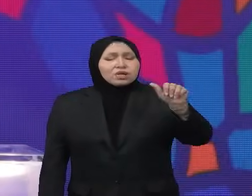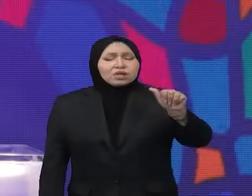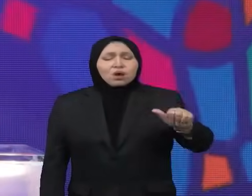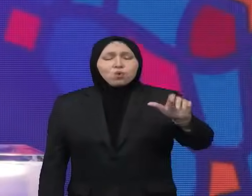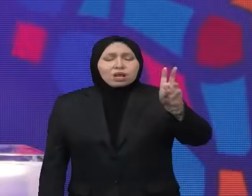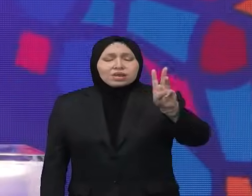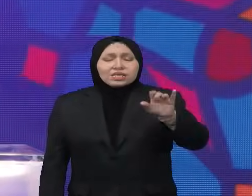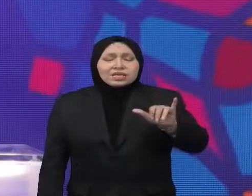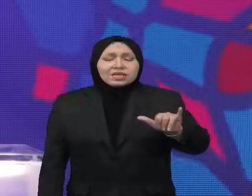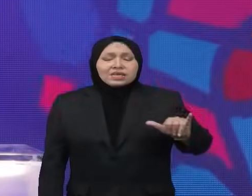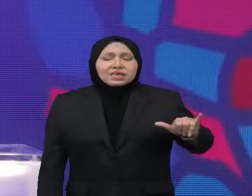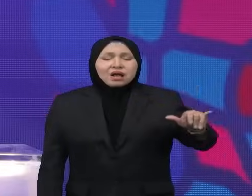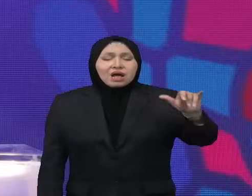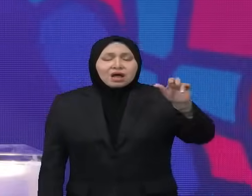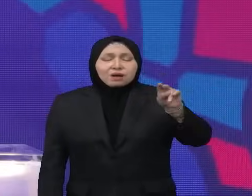لَدُنْكَ